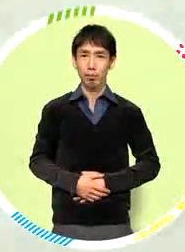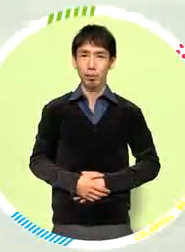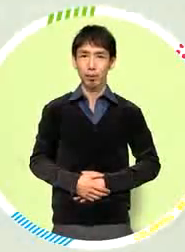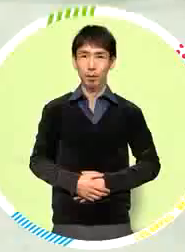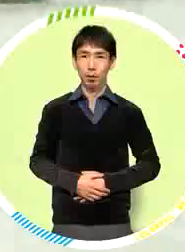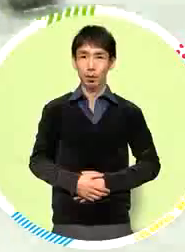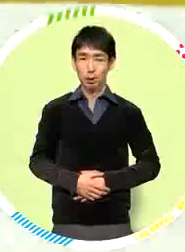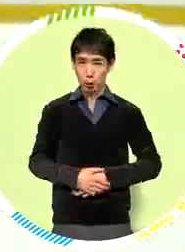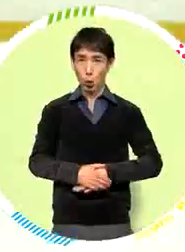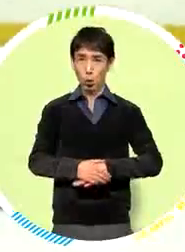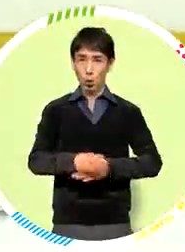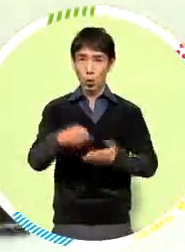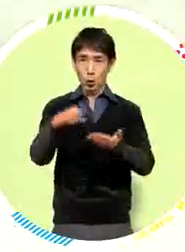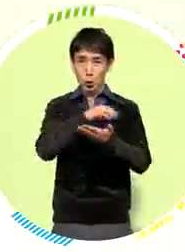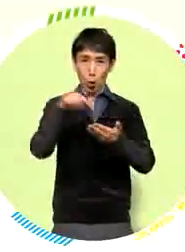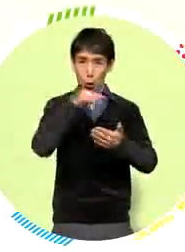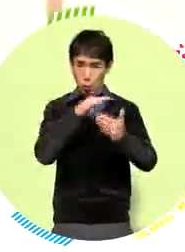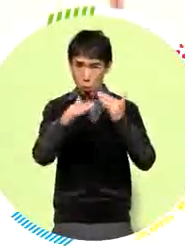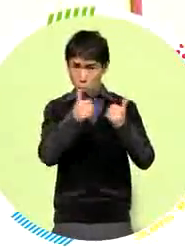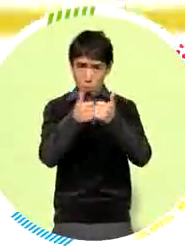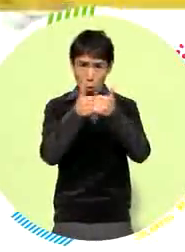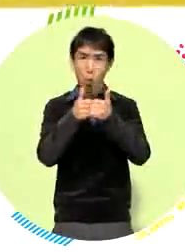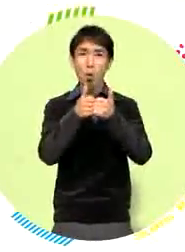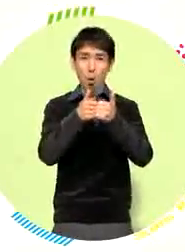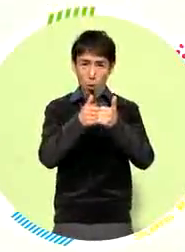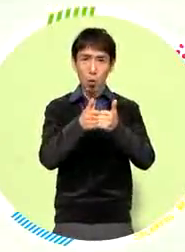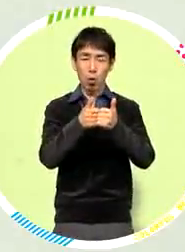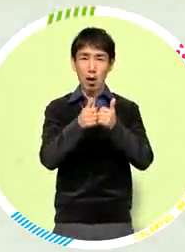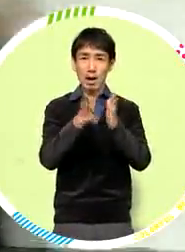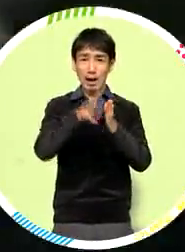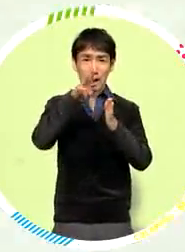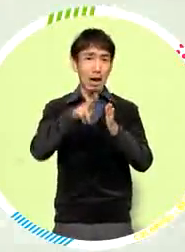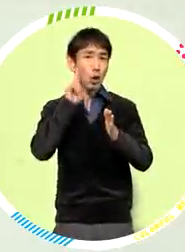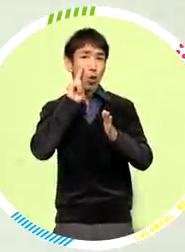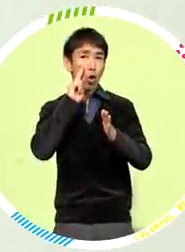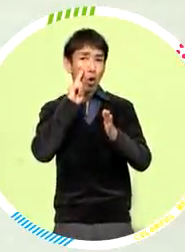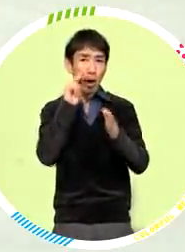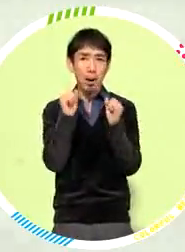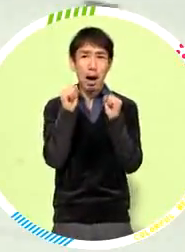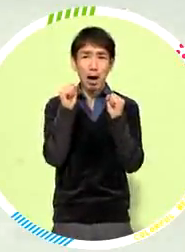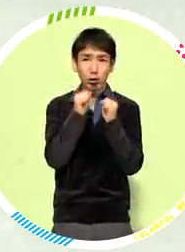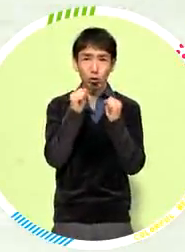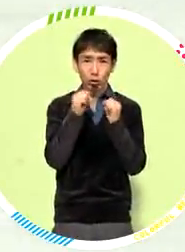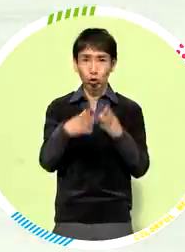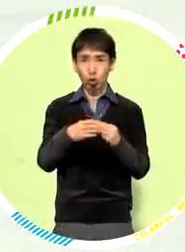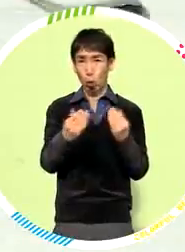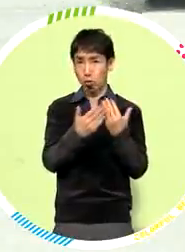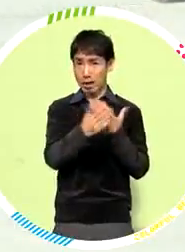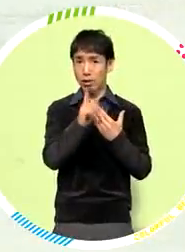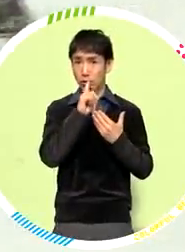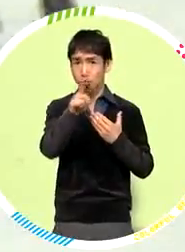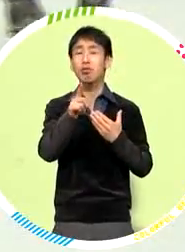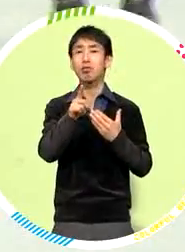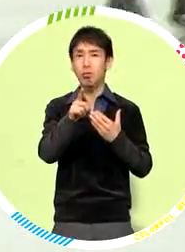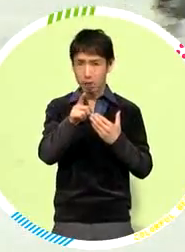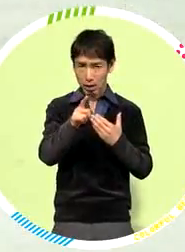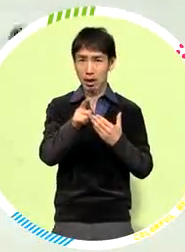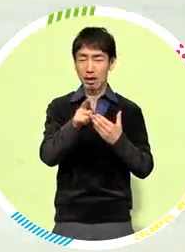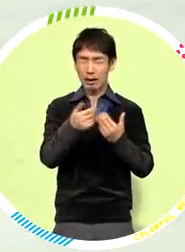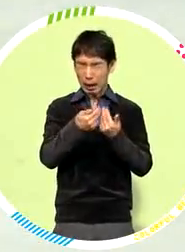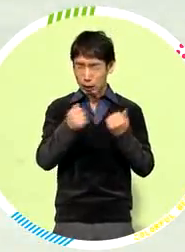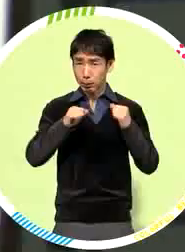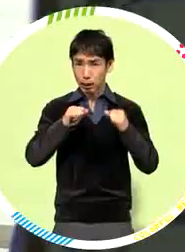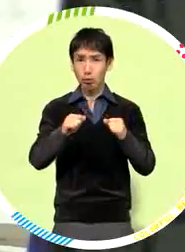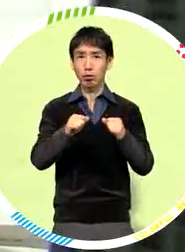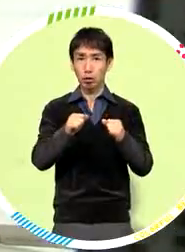氷濤神奈川横浜冬国体と題し、54年ぶりに神奈川で行われるのはアイスホッケーなんです。 あ、そっ